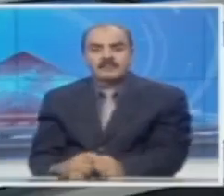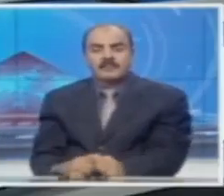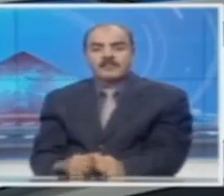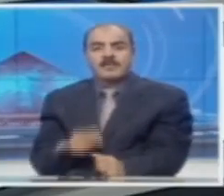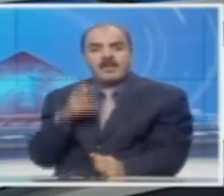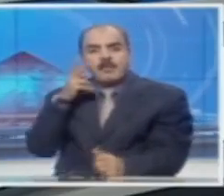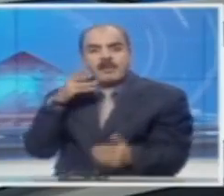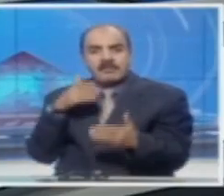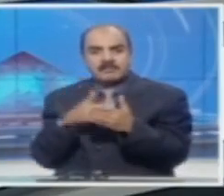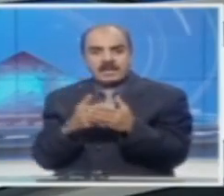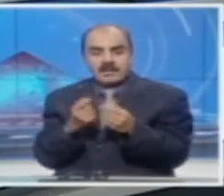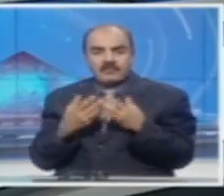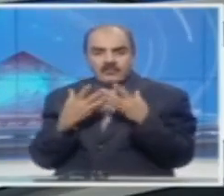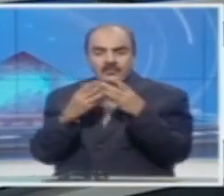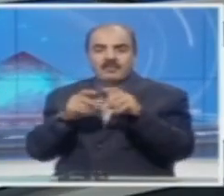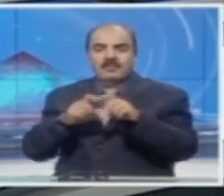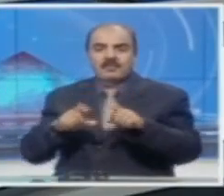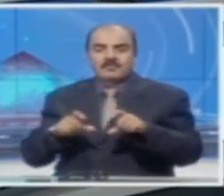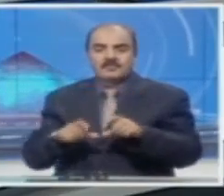نهاية الخامسة أبرز